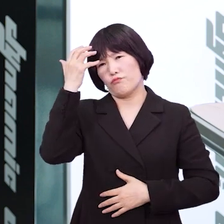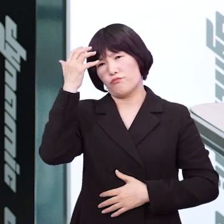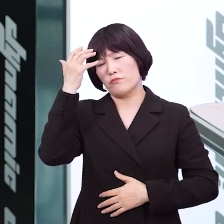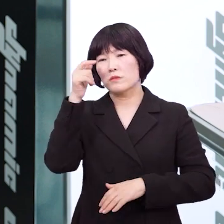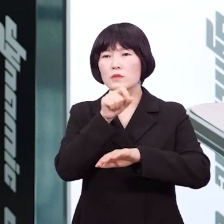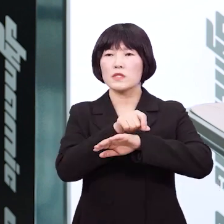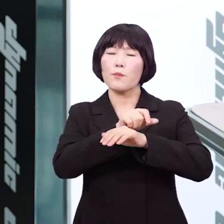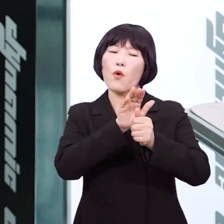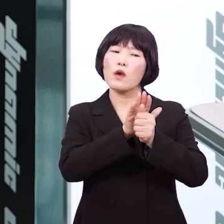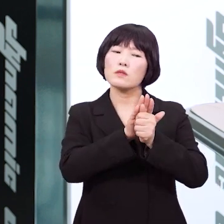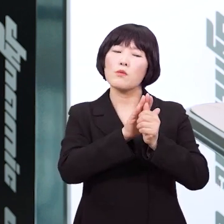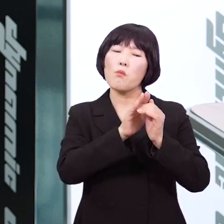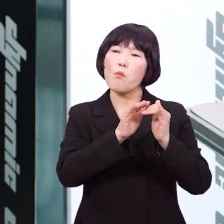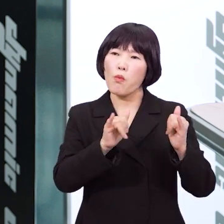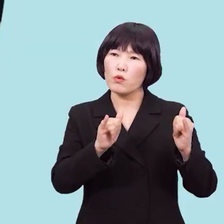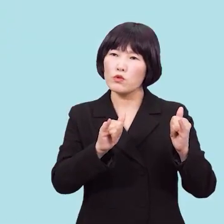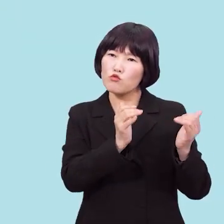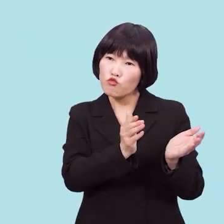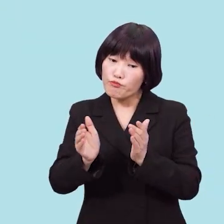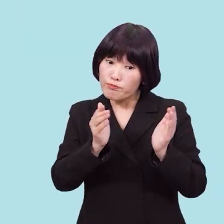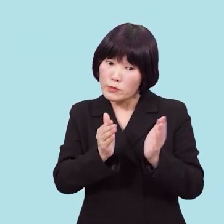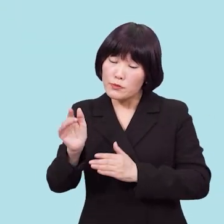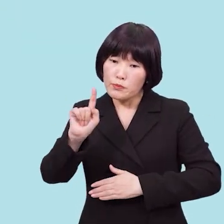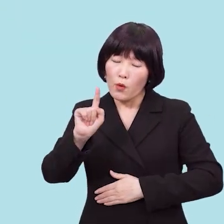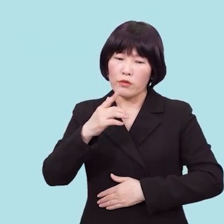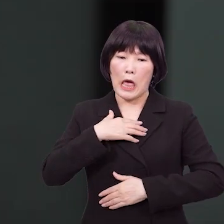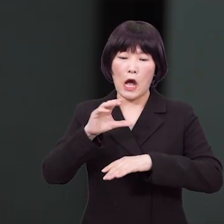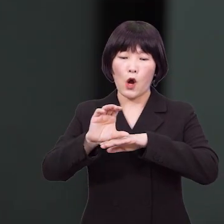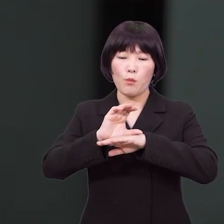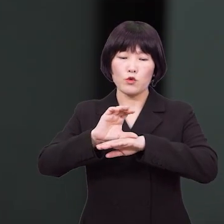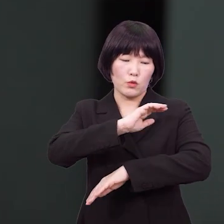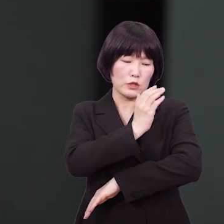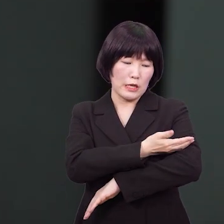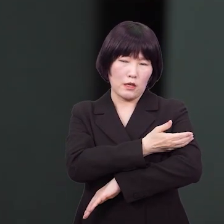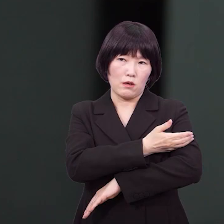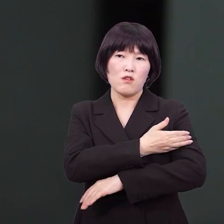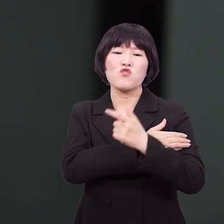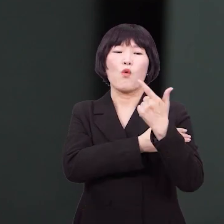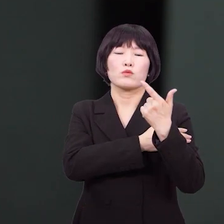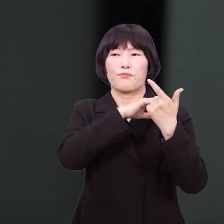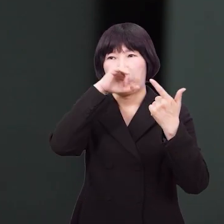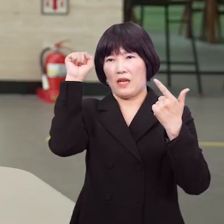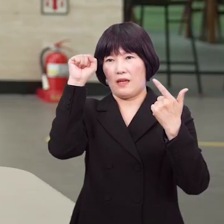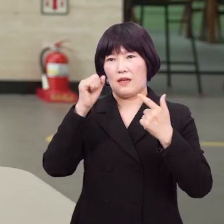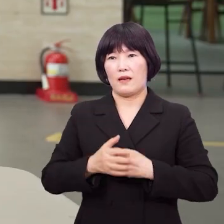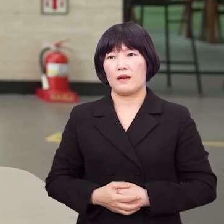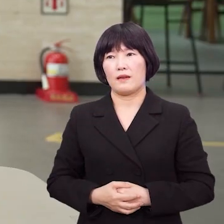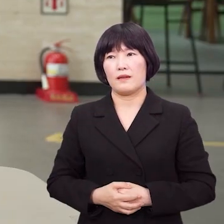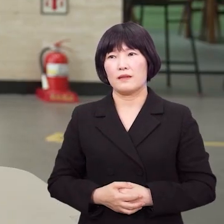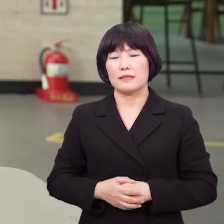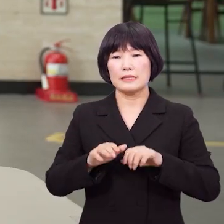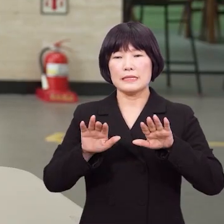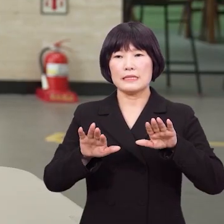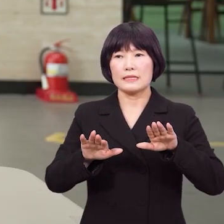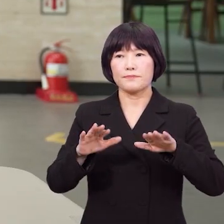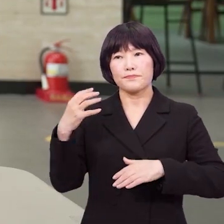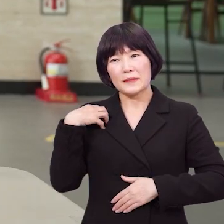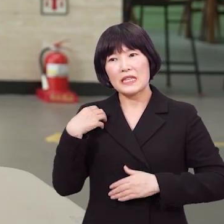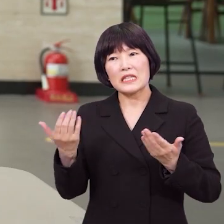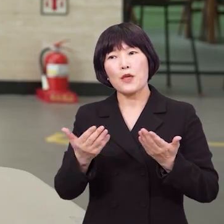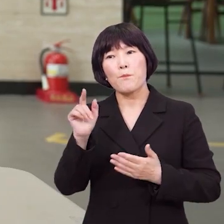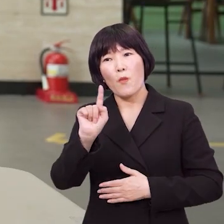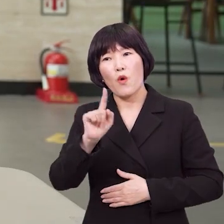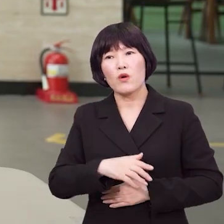것은 컴퓨터 자격증 6개나 있습니다. 무슨 일을 하고 있나요? 저는 청주